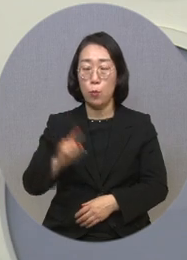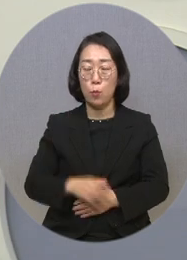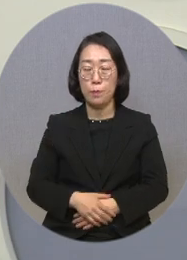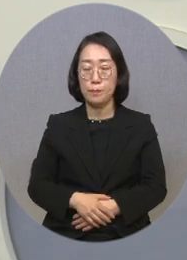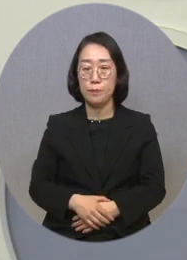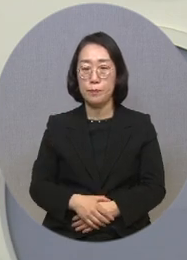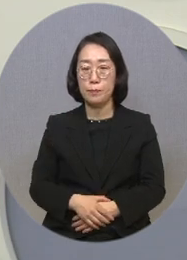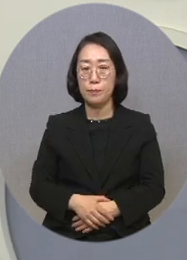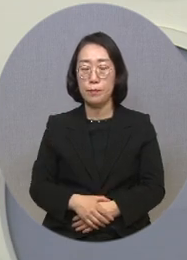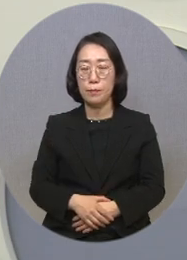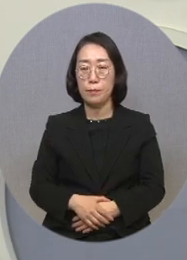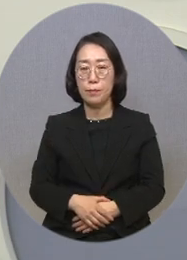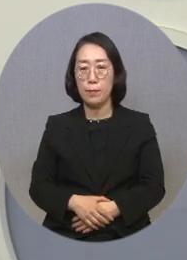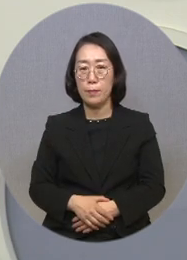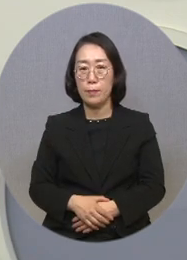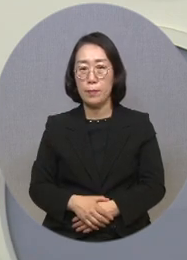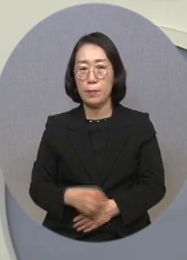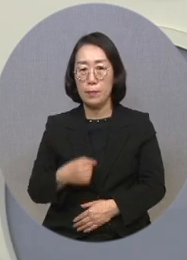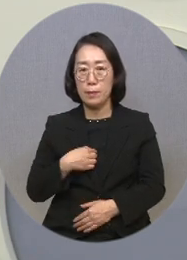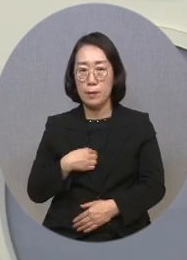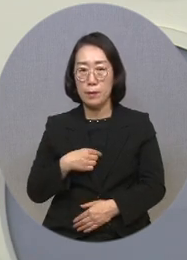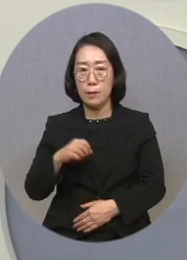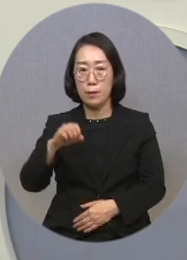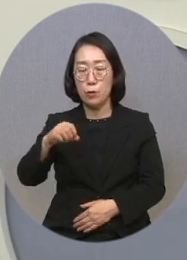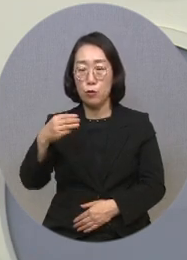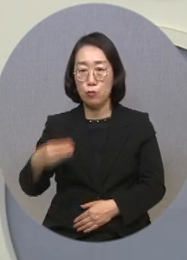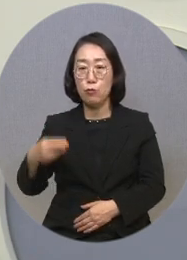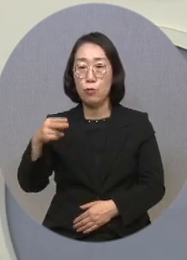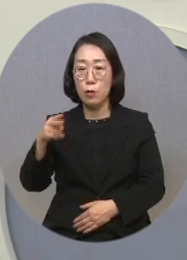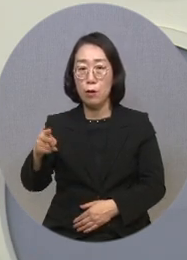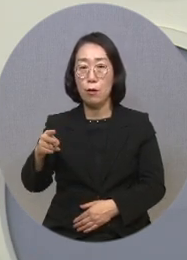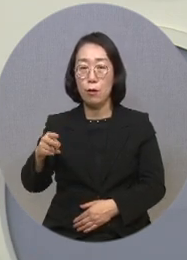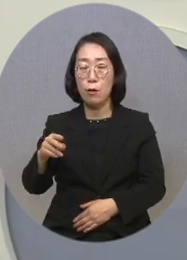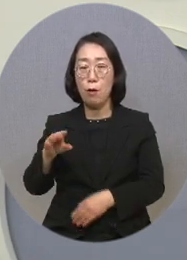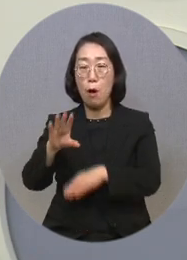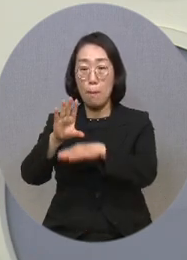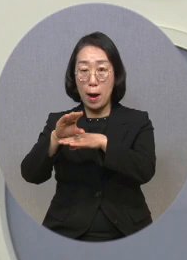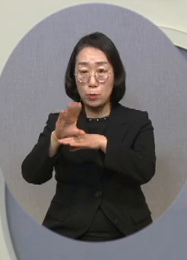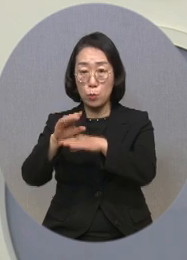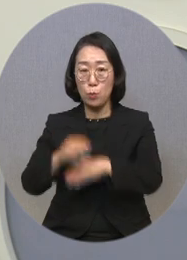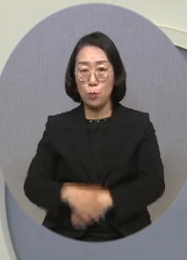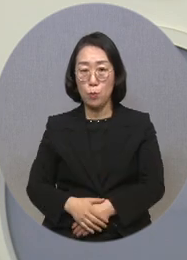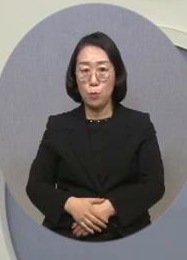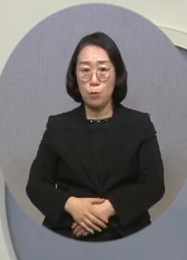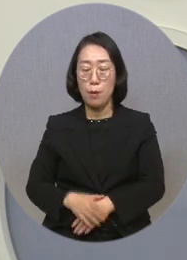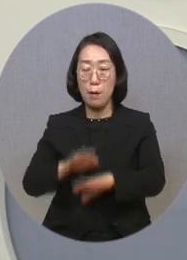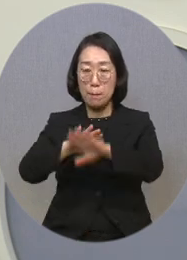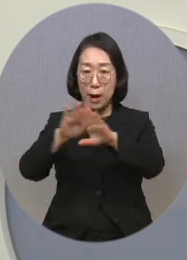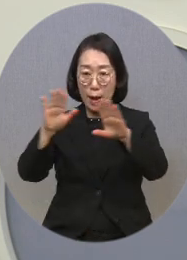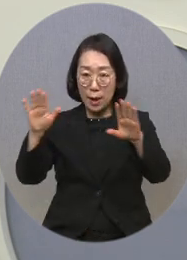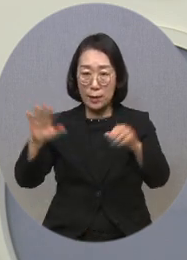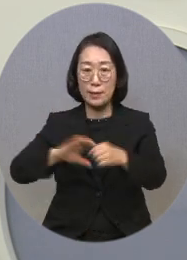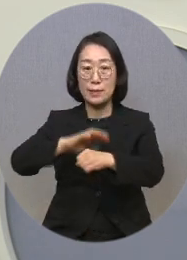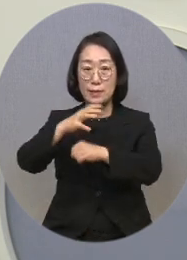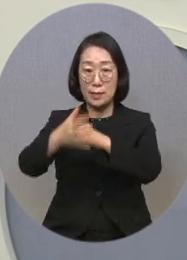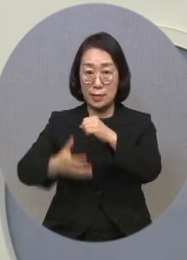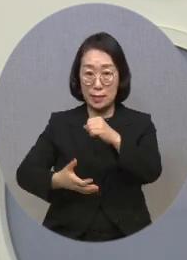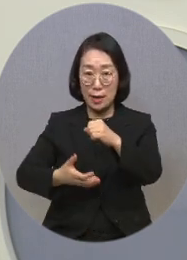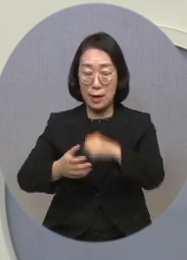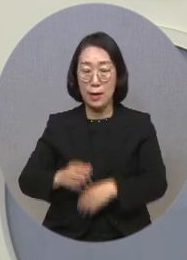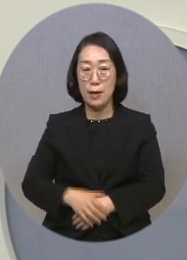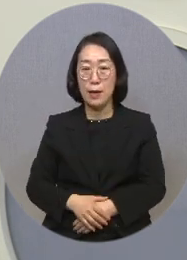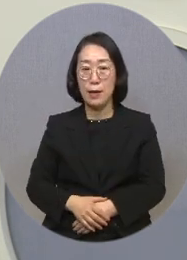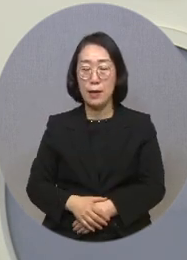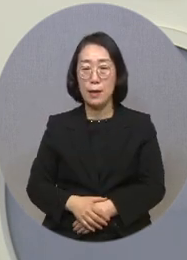그 제가 하고 있는 율려 방송이 해인 시대의 밝은 세상을 예언하는 율려 방송이잖아요. 네,